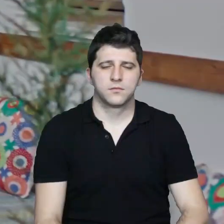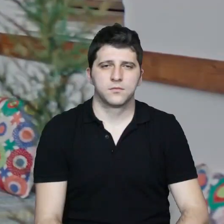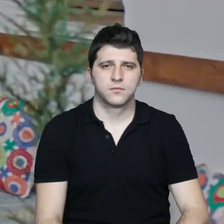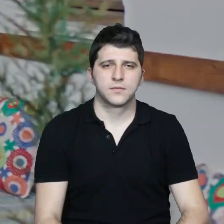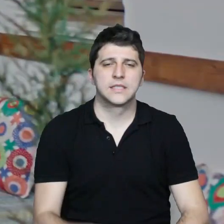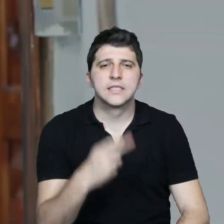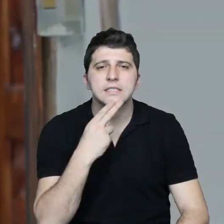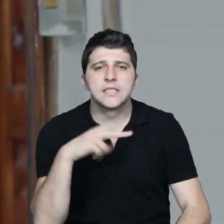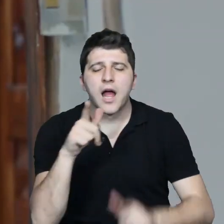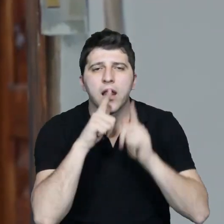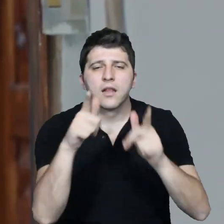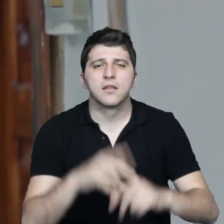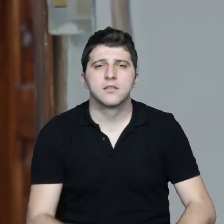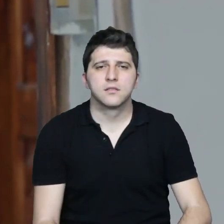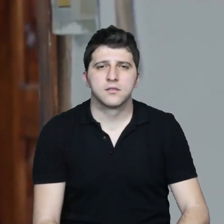Kızlar!